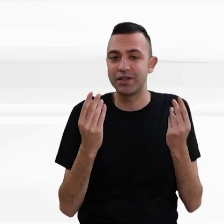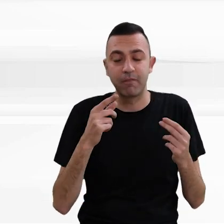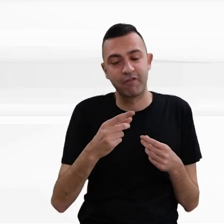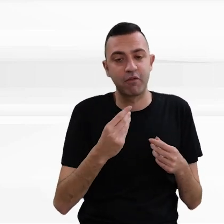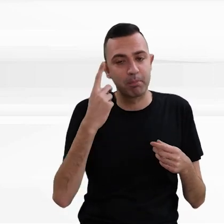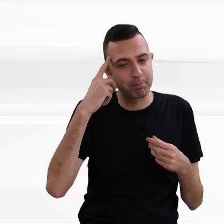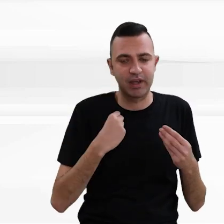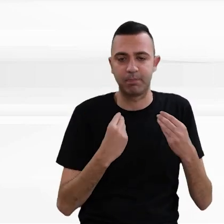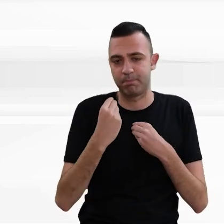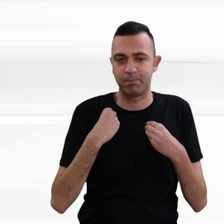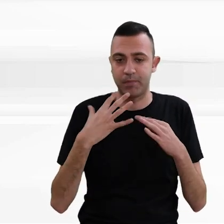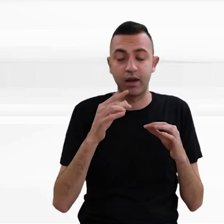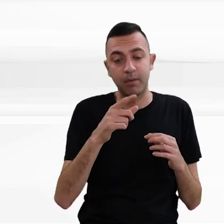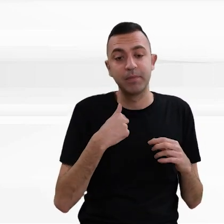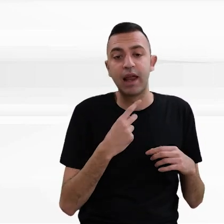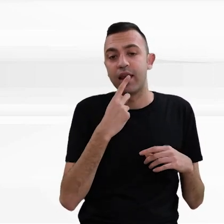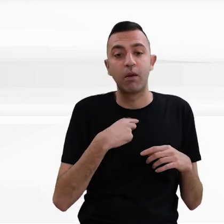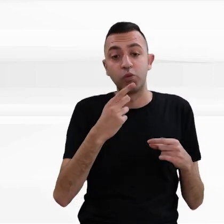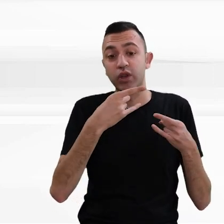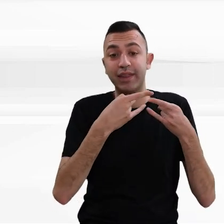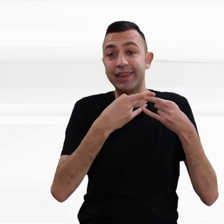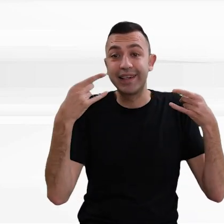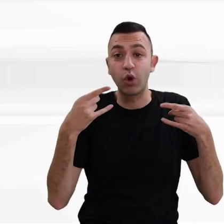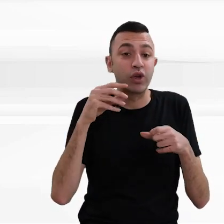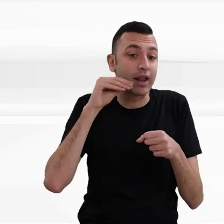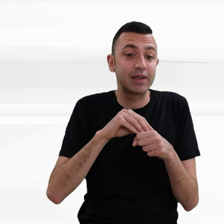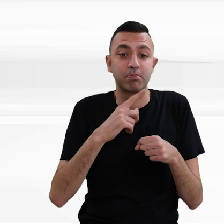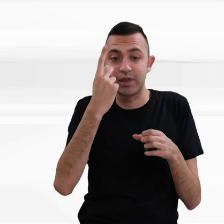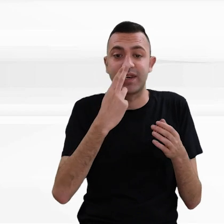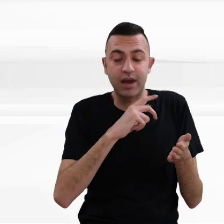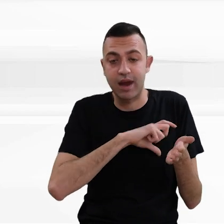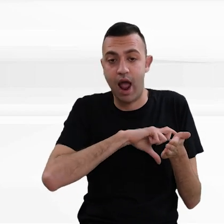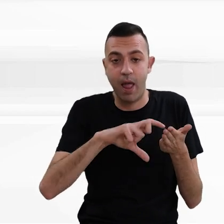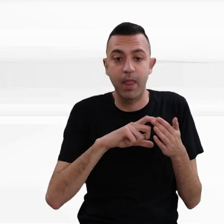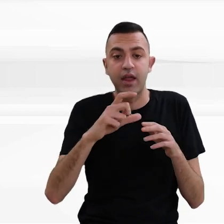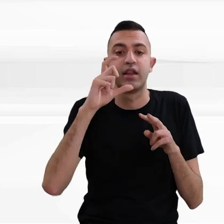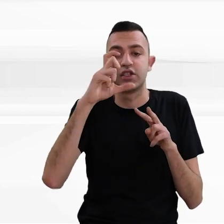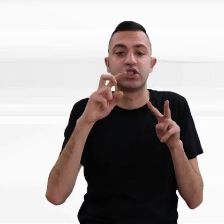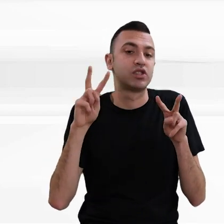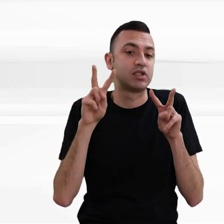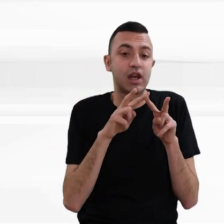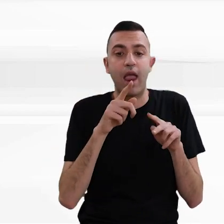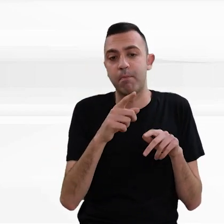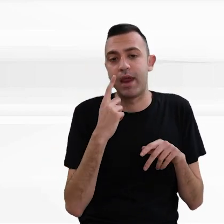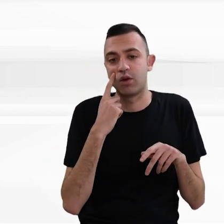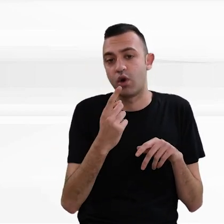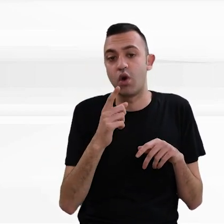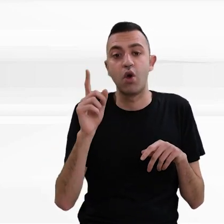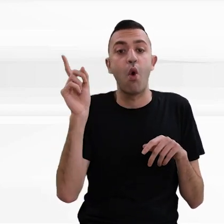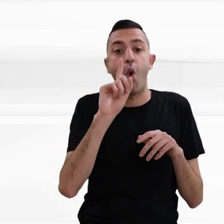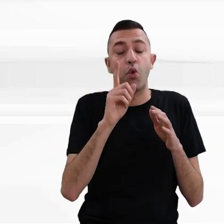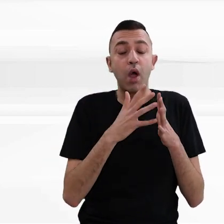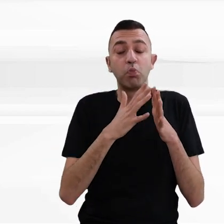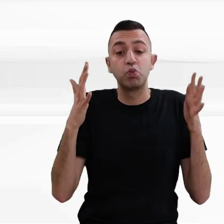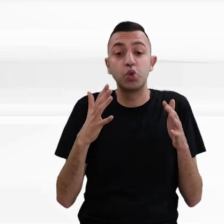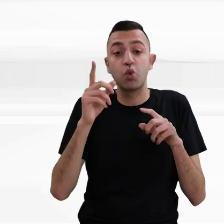verilen bilgileri bakarsak demişti ki bu dikdörtgen şeklindeki bir kağıt alanları santimetrekare cinsinden ondan